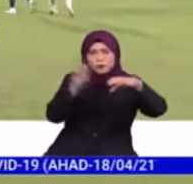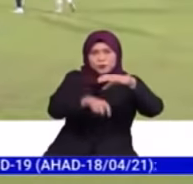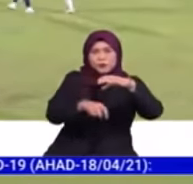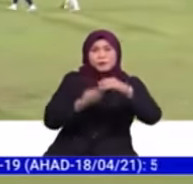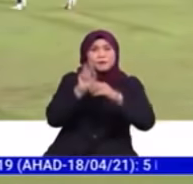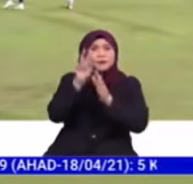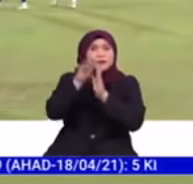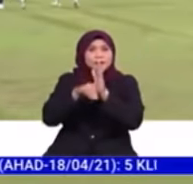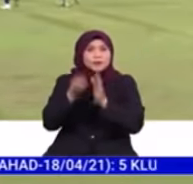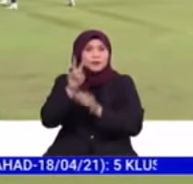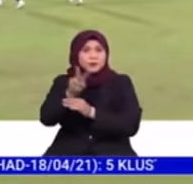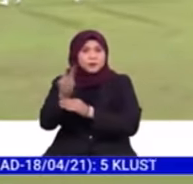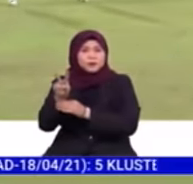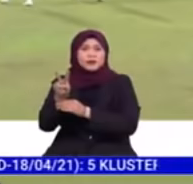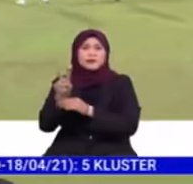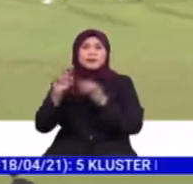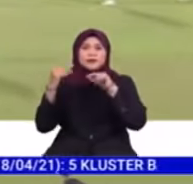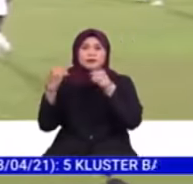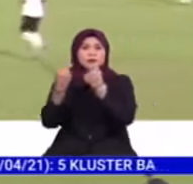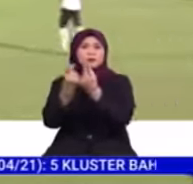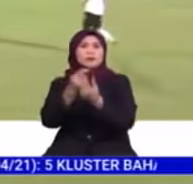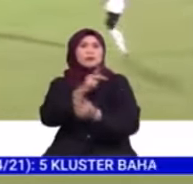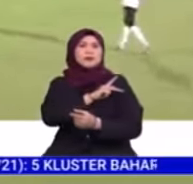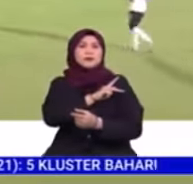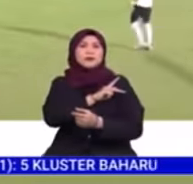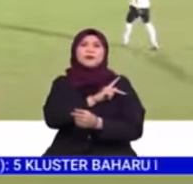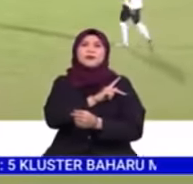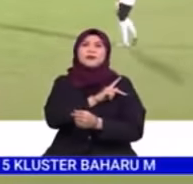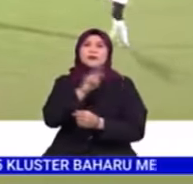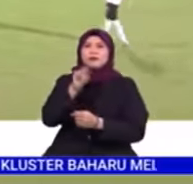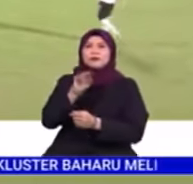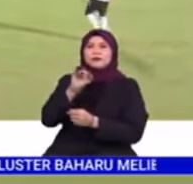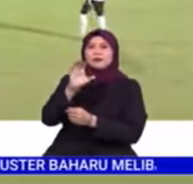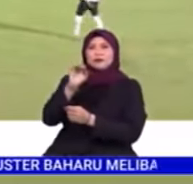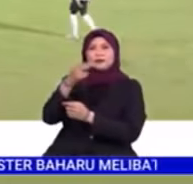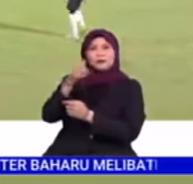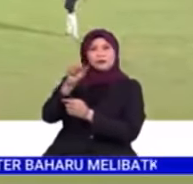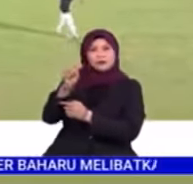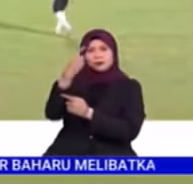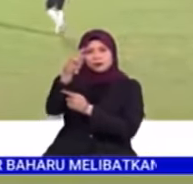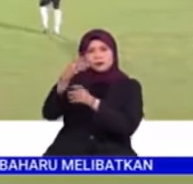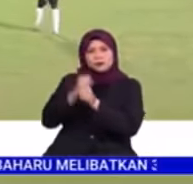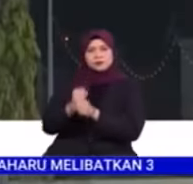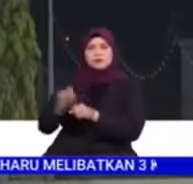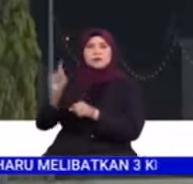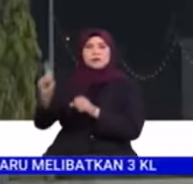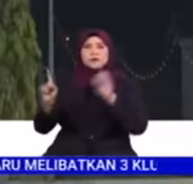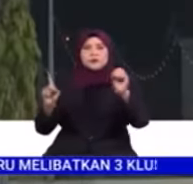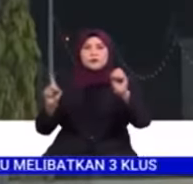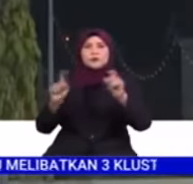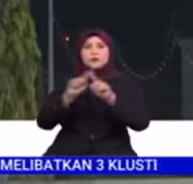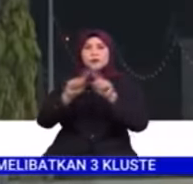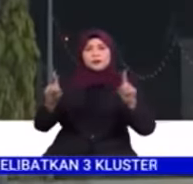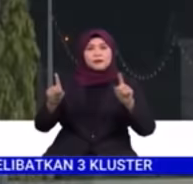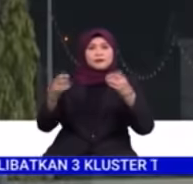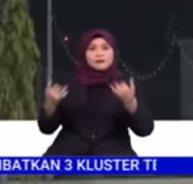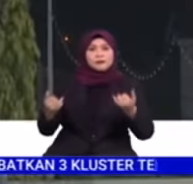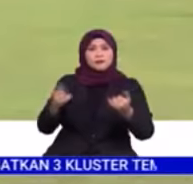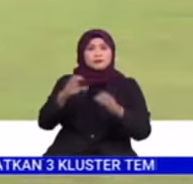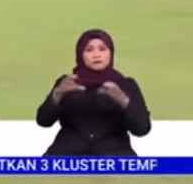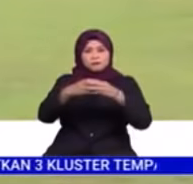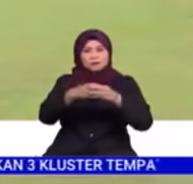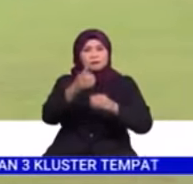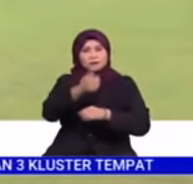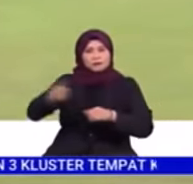pada menit ke-22 oleh ketua pasukan Nicholas Alberto Fernandez untuk kedudukan 10 kuatlah rumah kendalian ketua